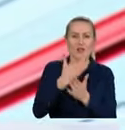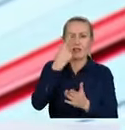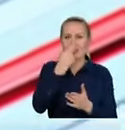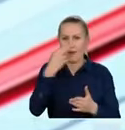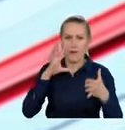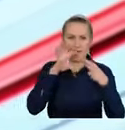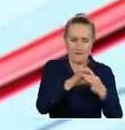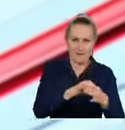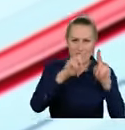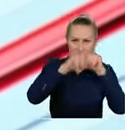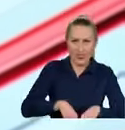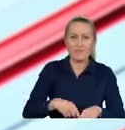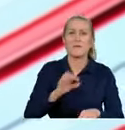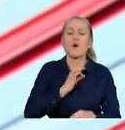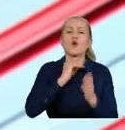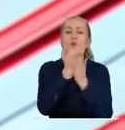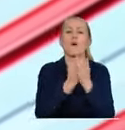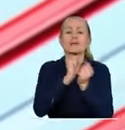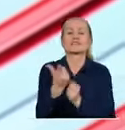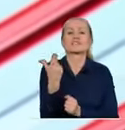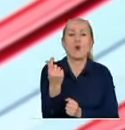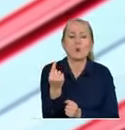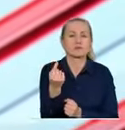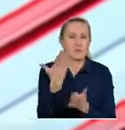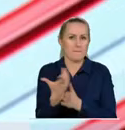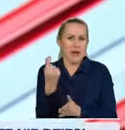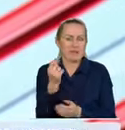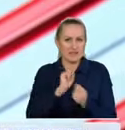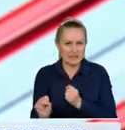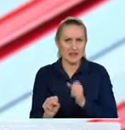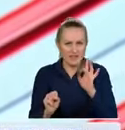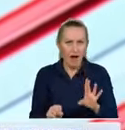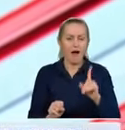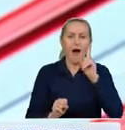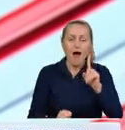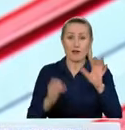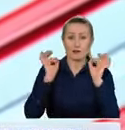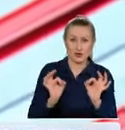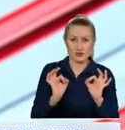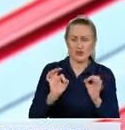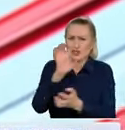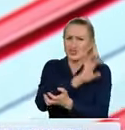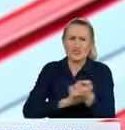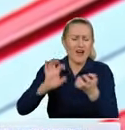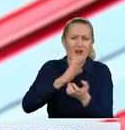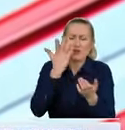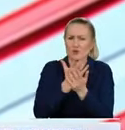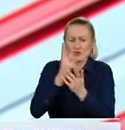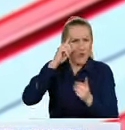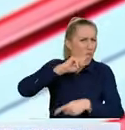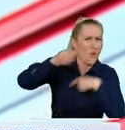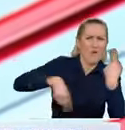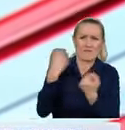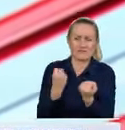W moim programie są związki partnerskie. Natomiast dzisiaj, w momencie, kiedy świat stanął na głowie, kiedy wychodzimy